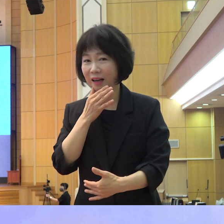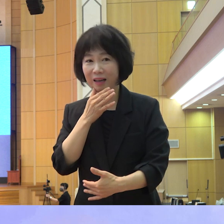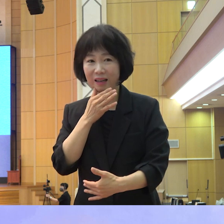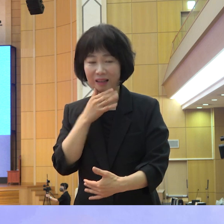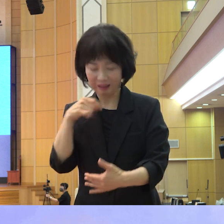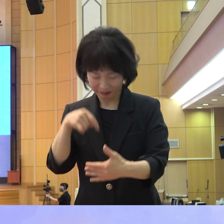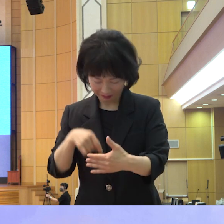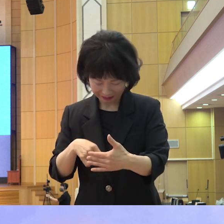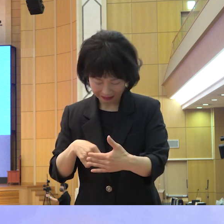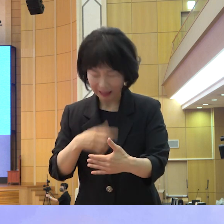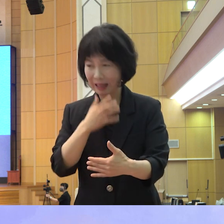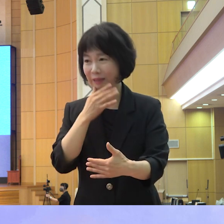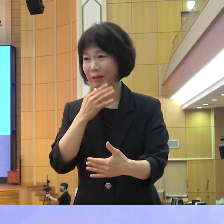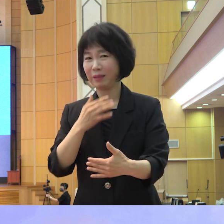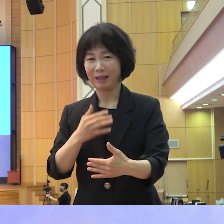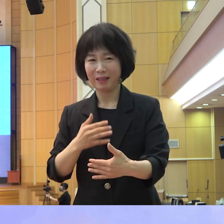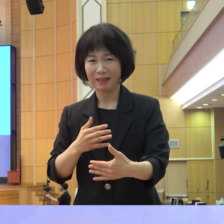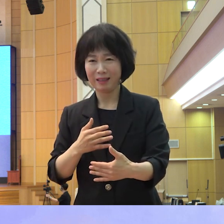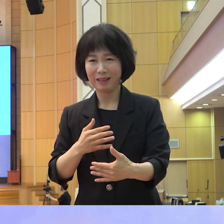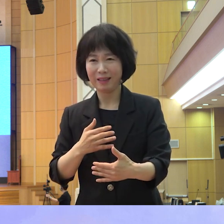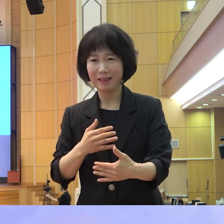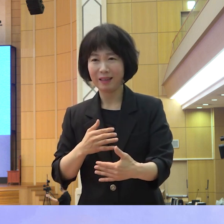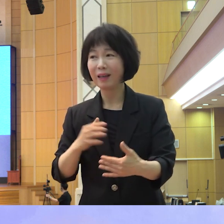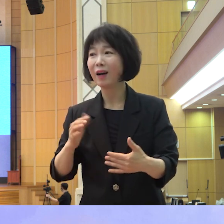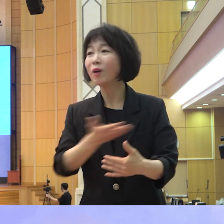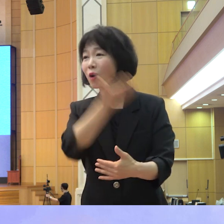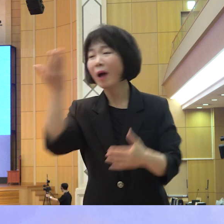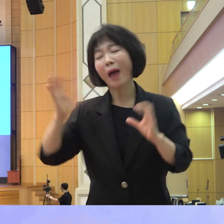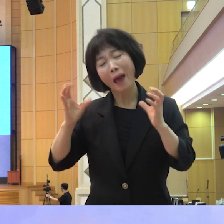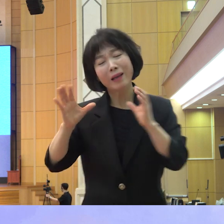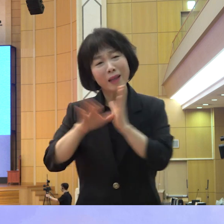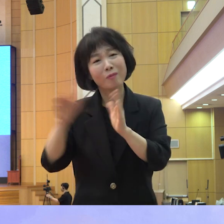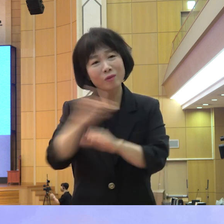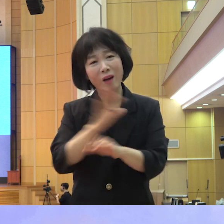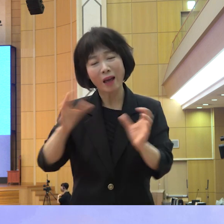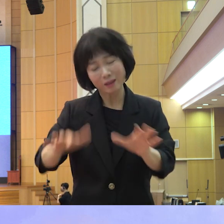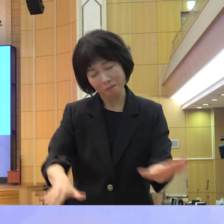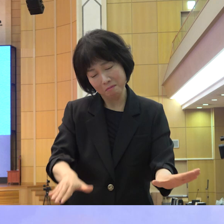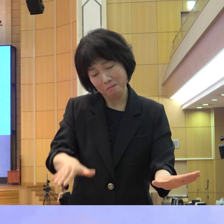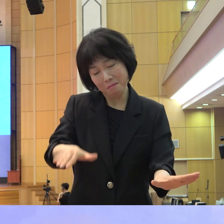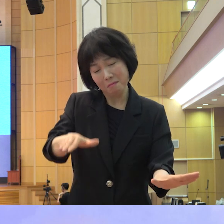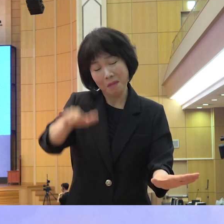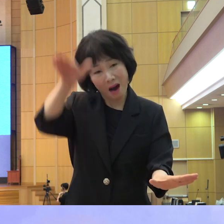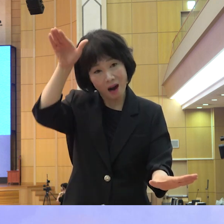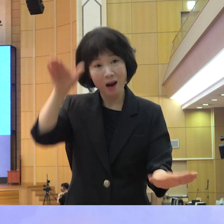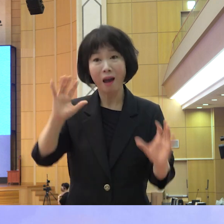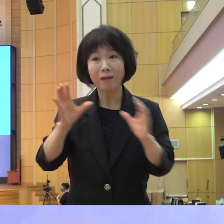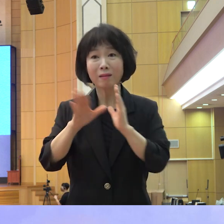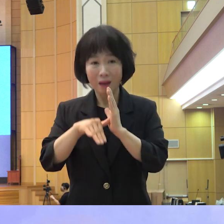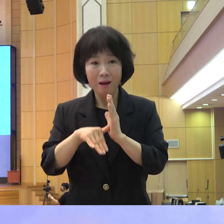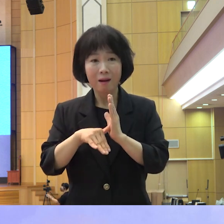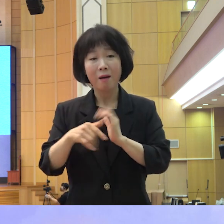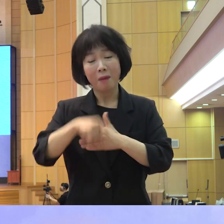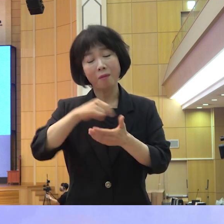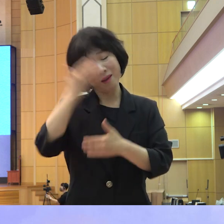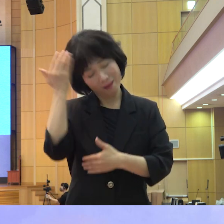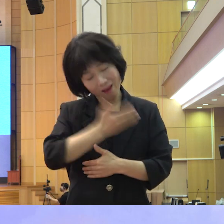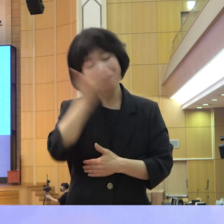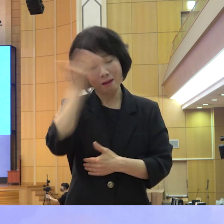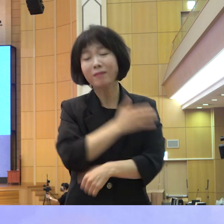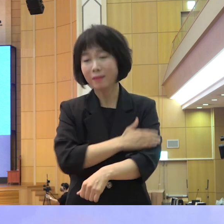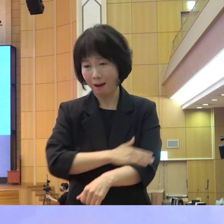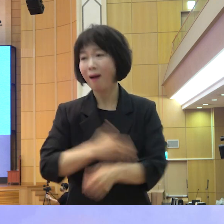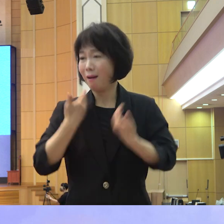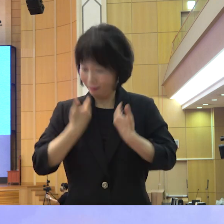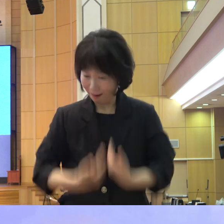그랬어요. 처음부터 태어나자마자 수염 나고 처음부터 태어나자마자 어른처럼 얌전하고 그런 사람 없어요. 저